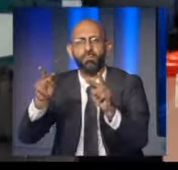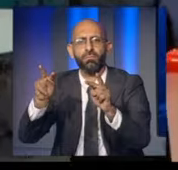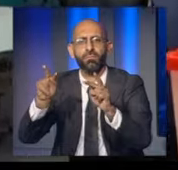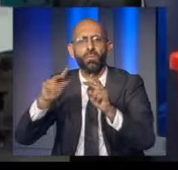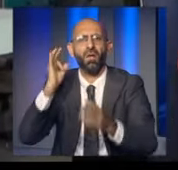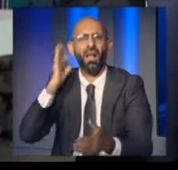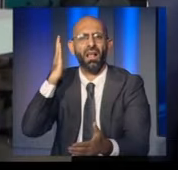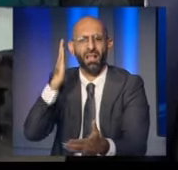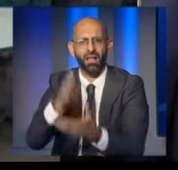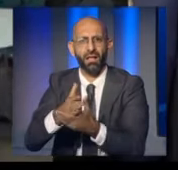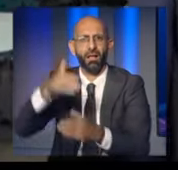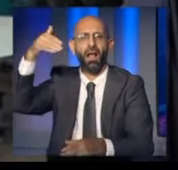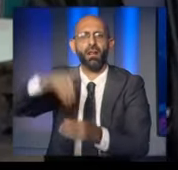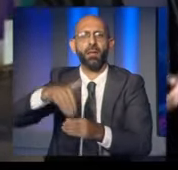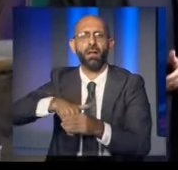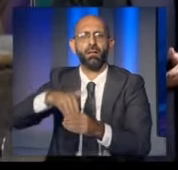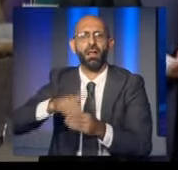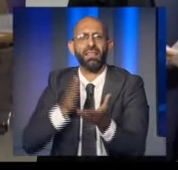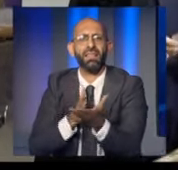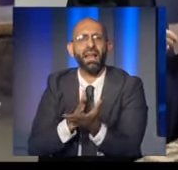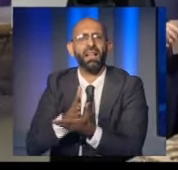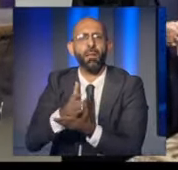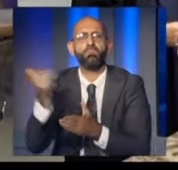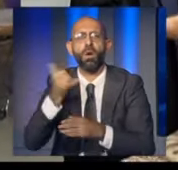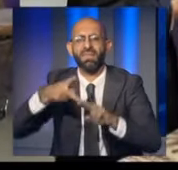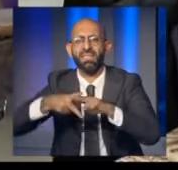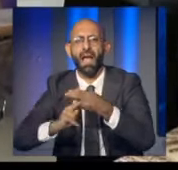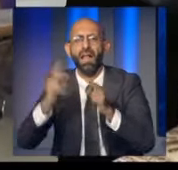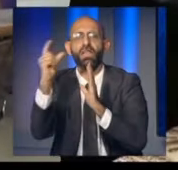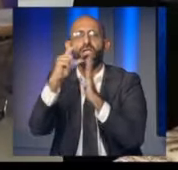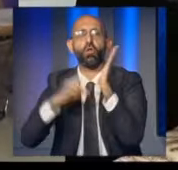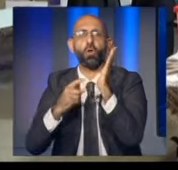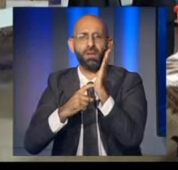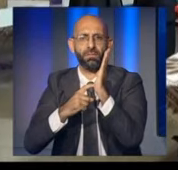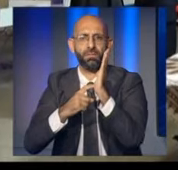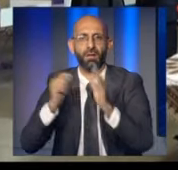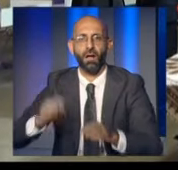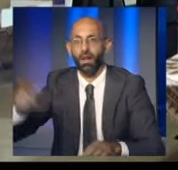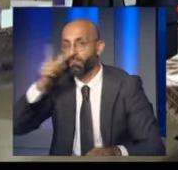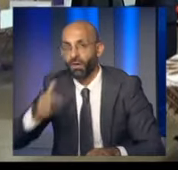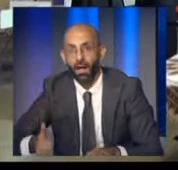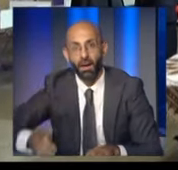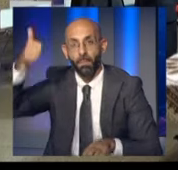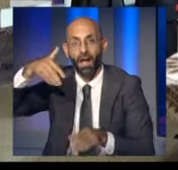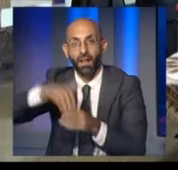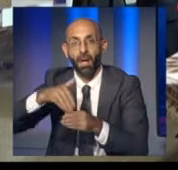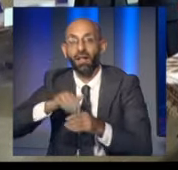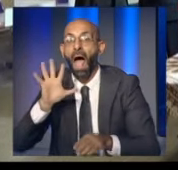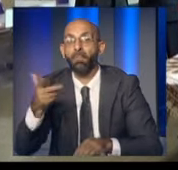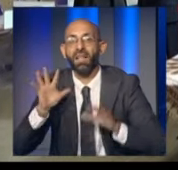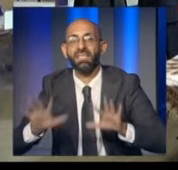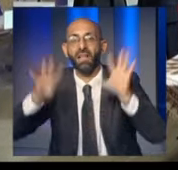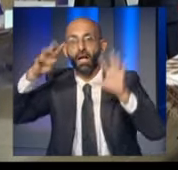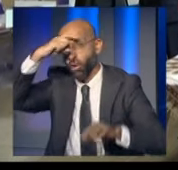سلفاً لإيصاله لسدة الرئاسة، بعد أن استبعد جميع منافسيه الحقيقيين من الانتخابات عن طريق مجلس صيانة الدستور،